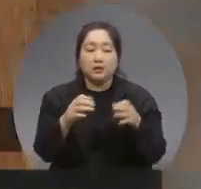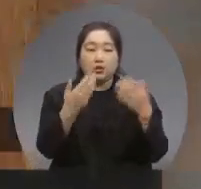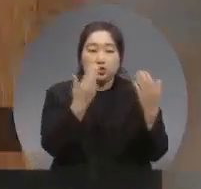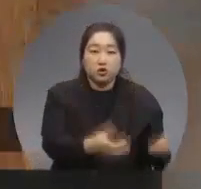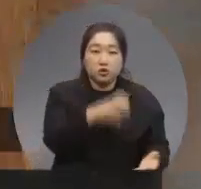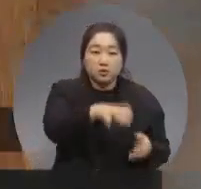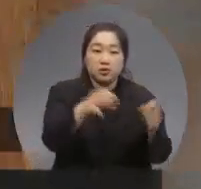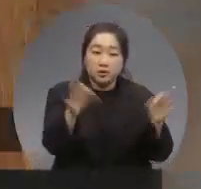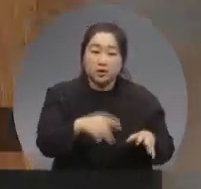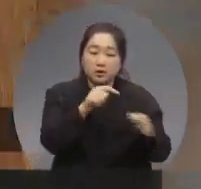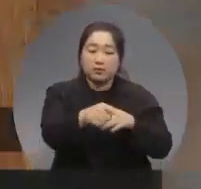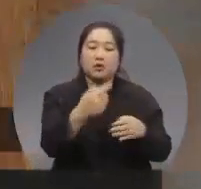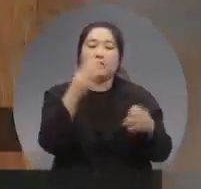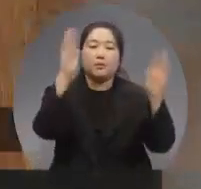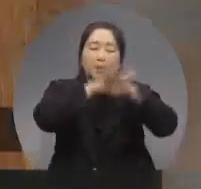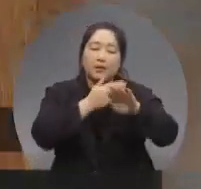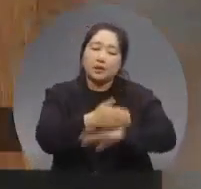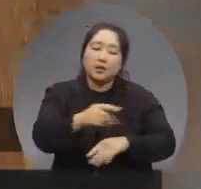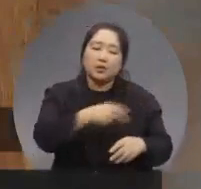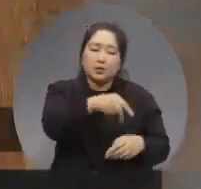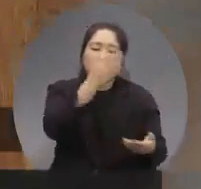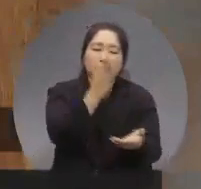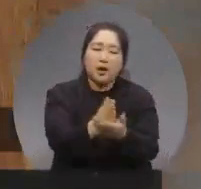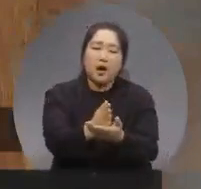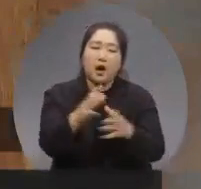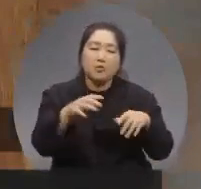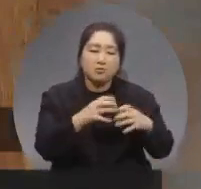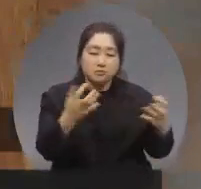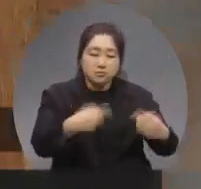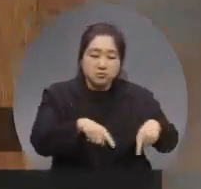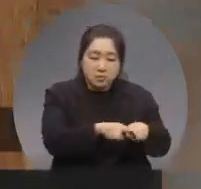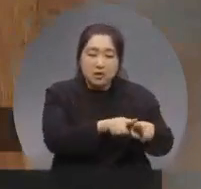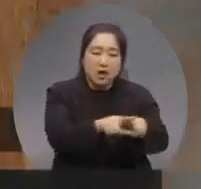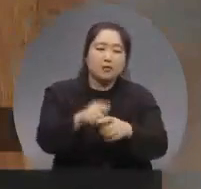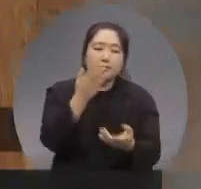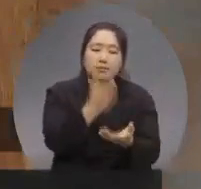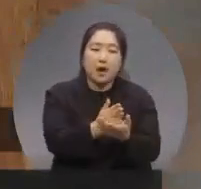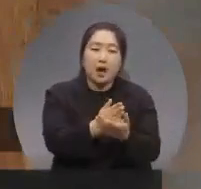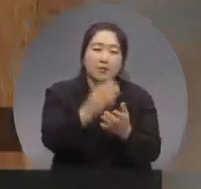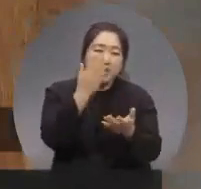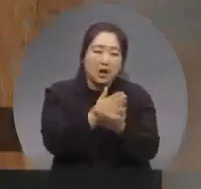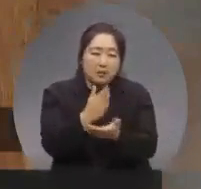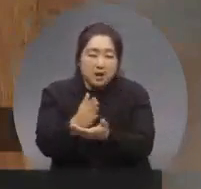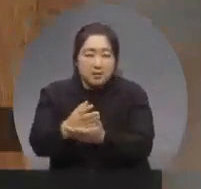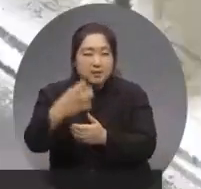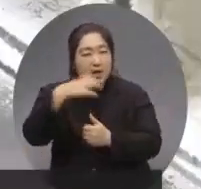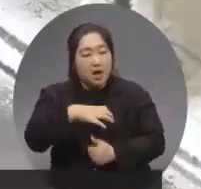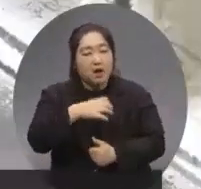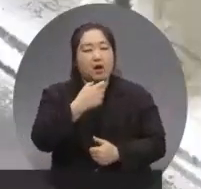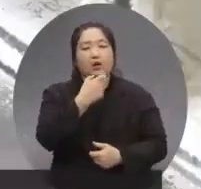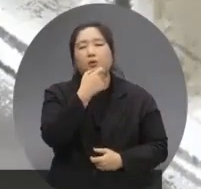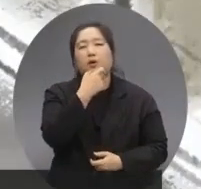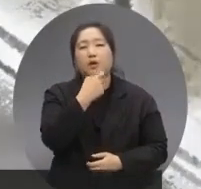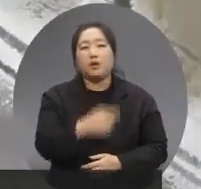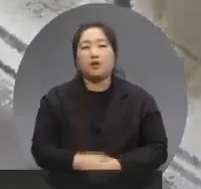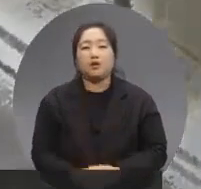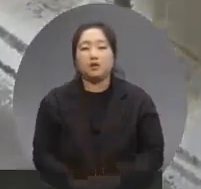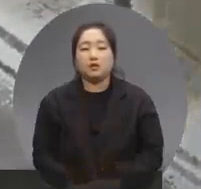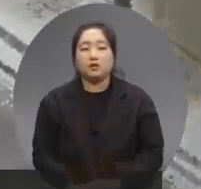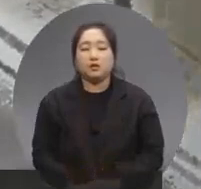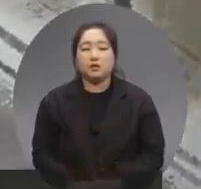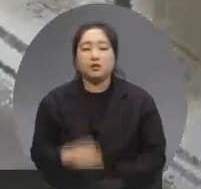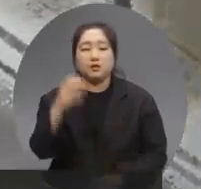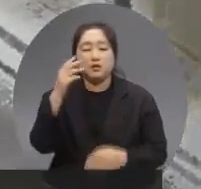갔었는데 밤늦게 돌아다니지 마라 몰려다니지 말고 그런 게 제일 싫었어요.